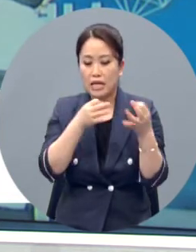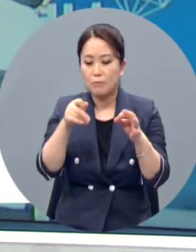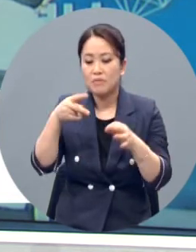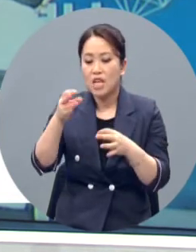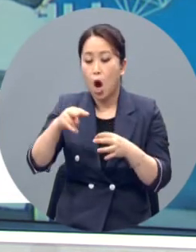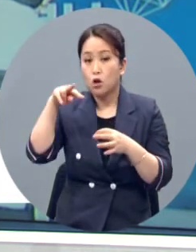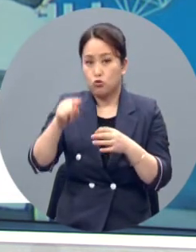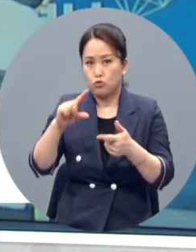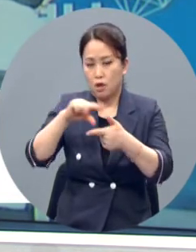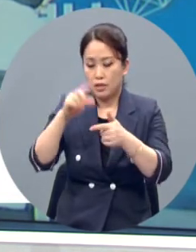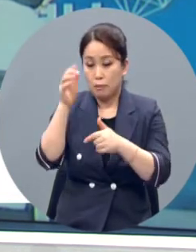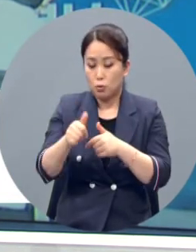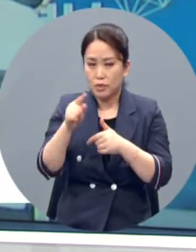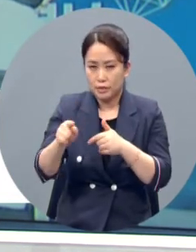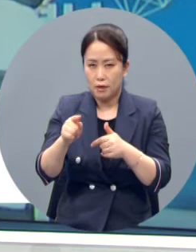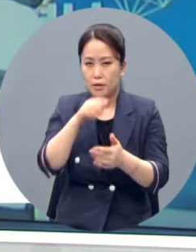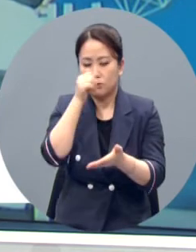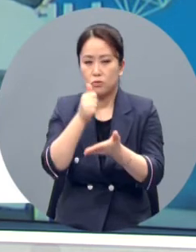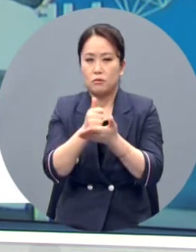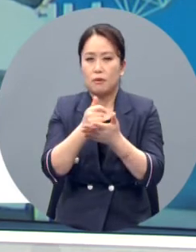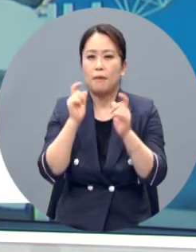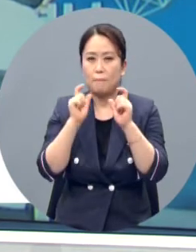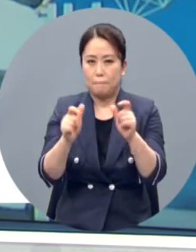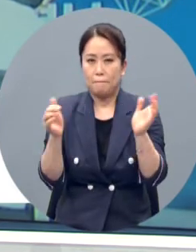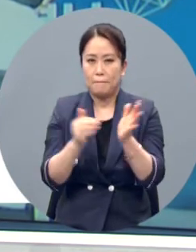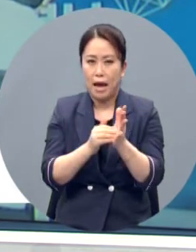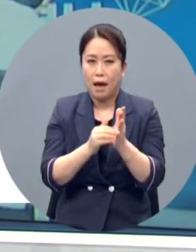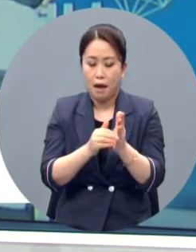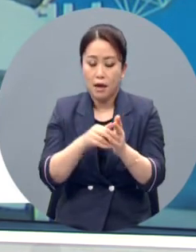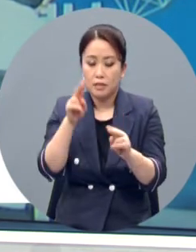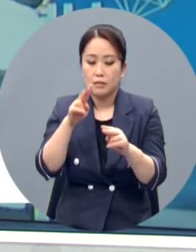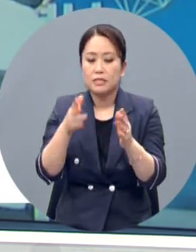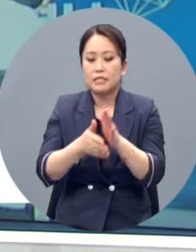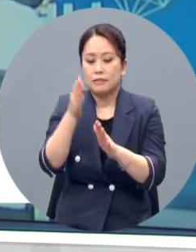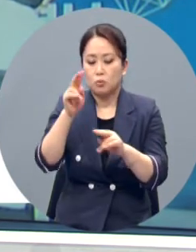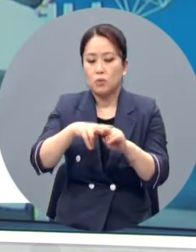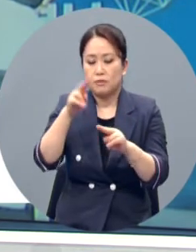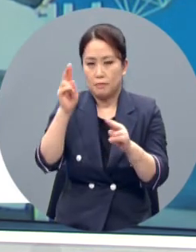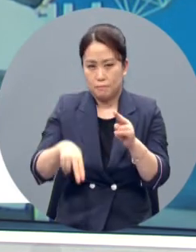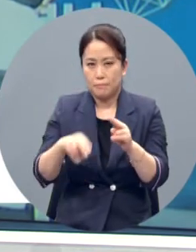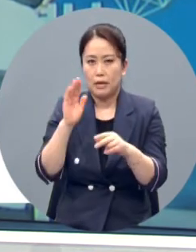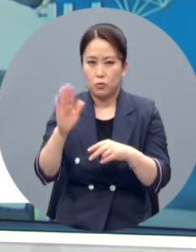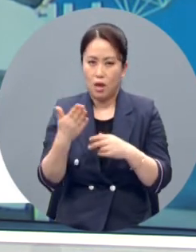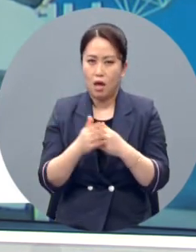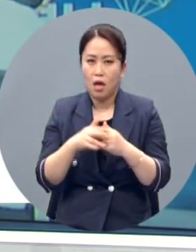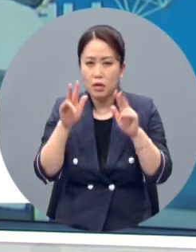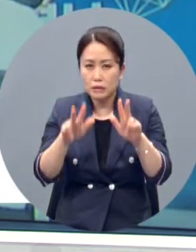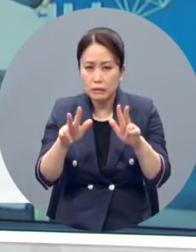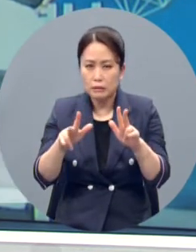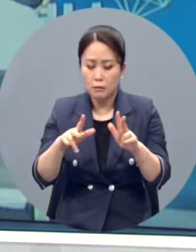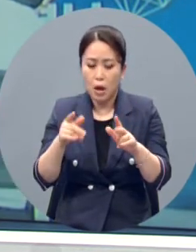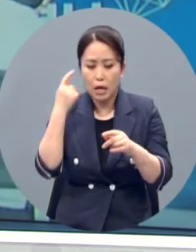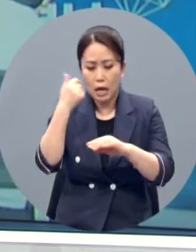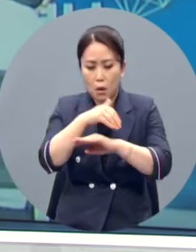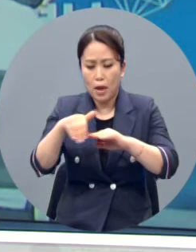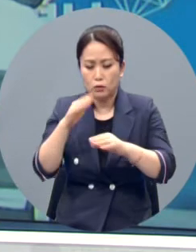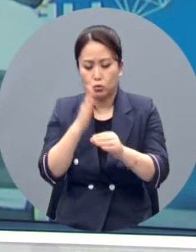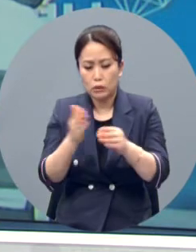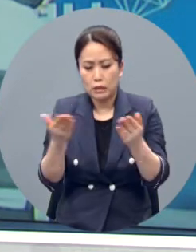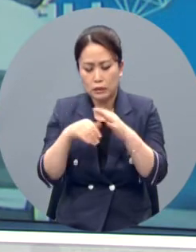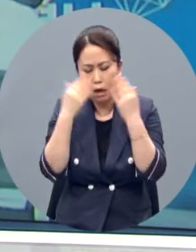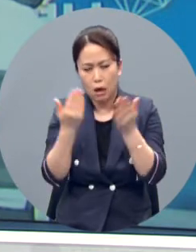동남 번뇌가 ct 란 큰 그림을 함께 거려 음부 사진은 현안 이건 들리지 않을지 우려하는 모습입니다 임 파랑